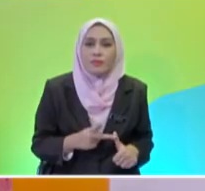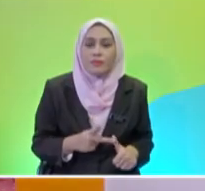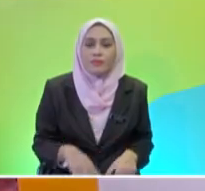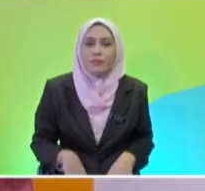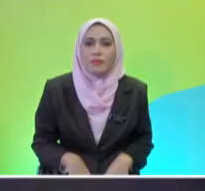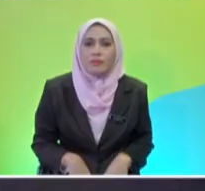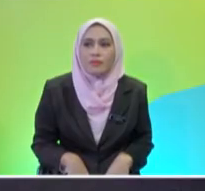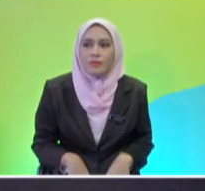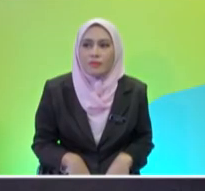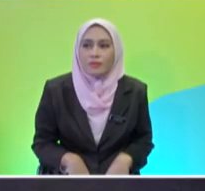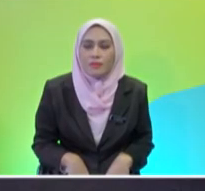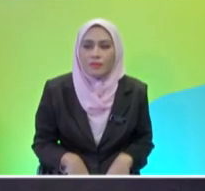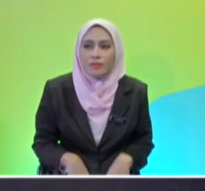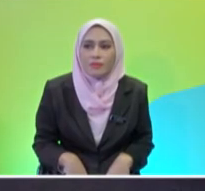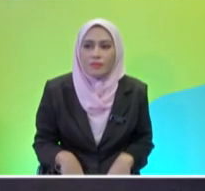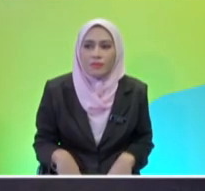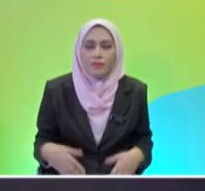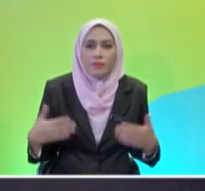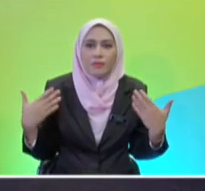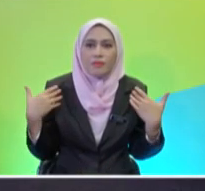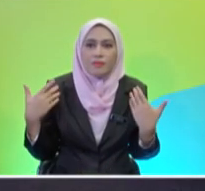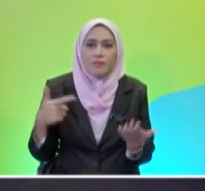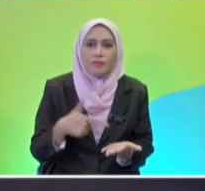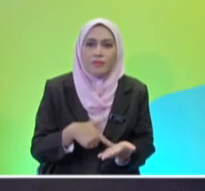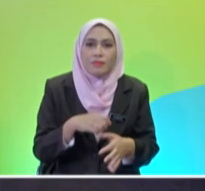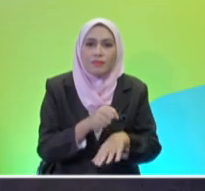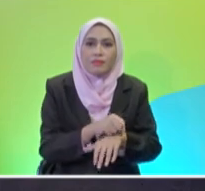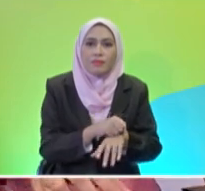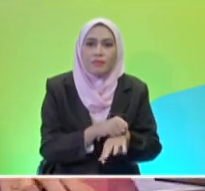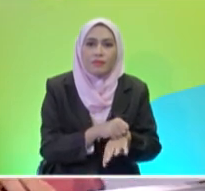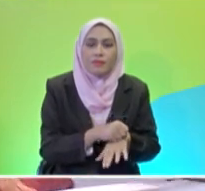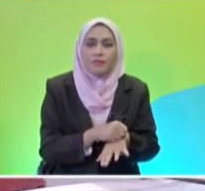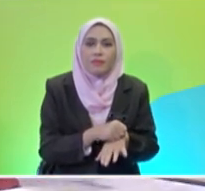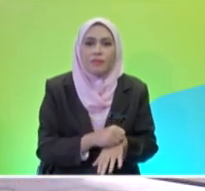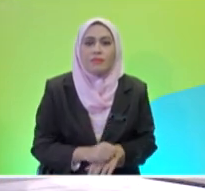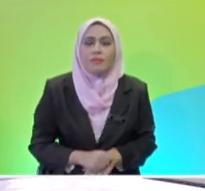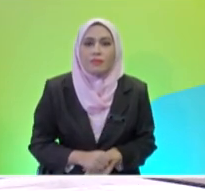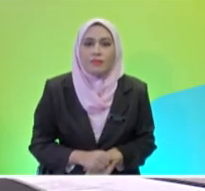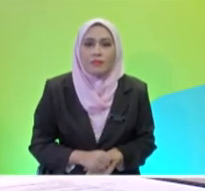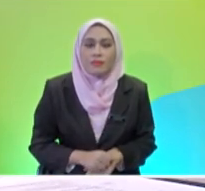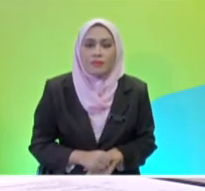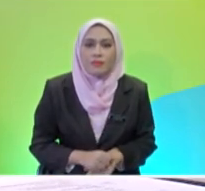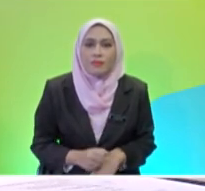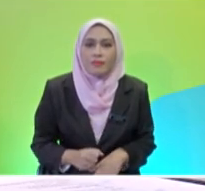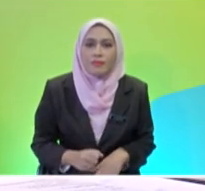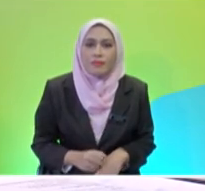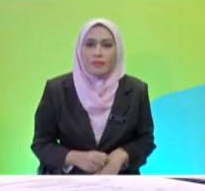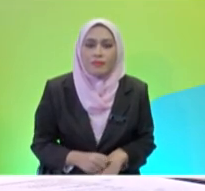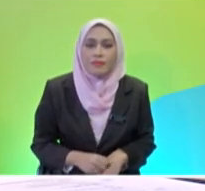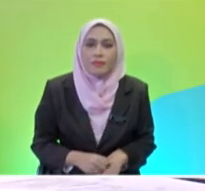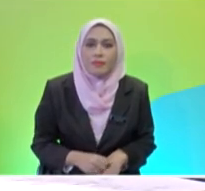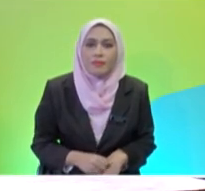Okey. Sebenarnya cikgu ada lagi serangga. Oh, terjatuh. Saya terambil ya cikgu. Okey, terima kasih kakak Ria kita. Sama cikgu, tak apa. Cikgu nak